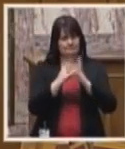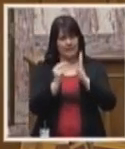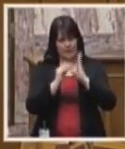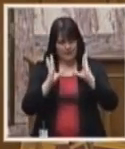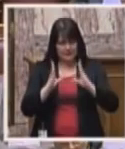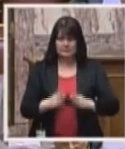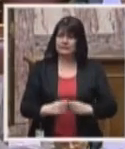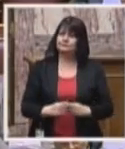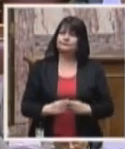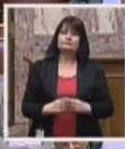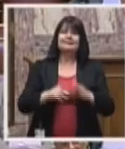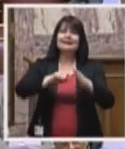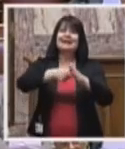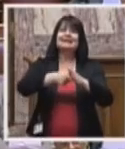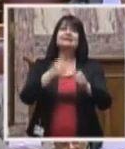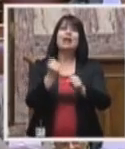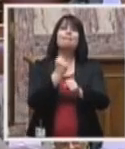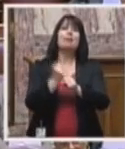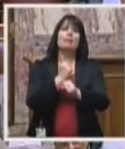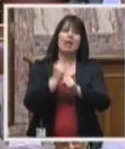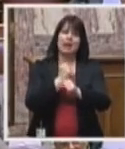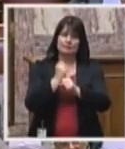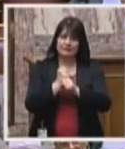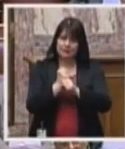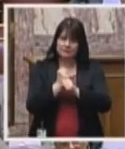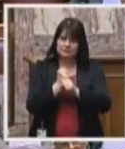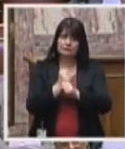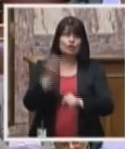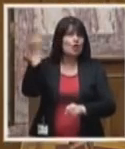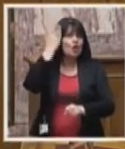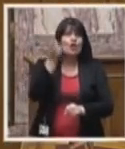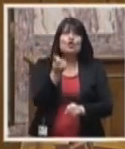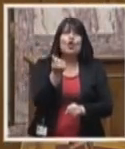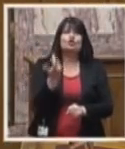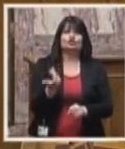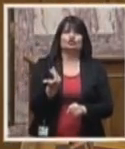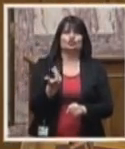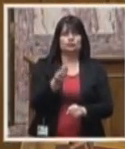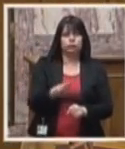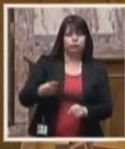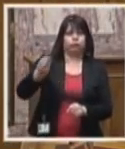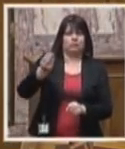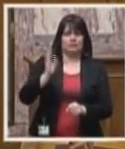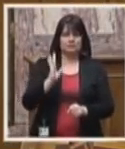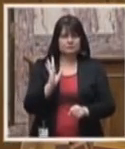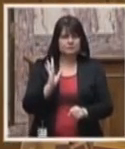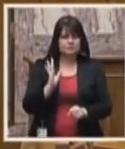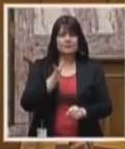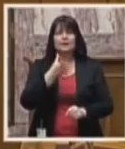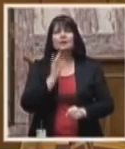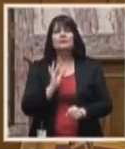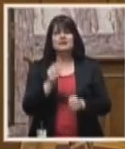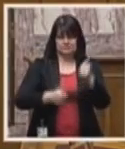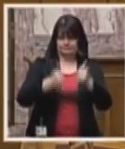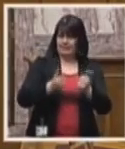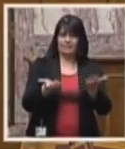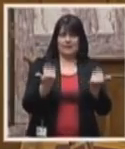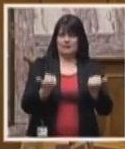με τα κλειστά επαγγέλματα. Και αυτό ανεβάζει το κόστος παραγωγής, ανεβάζει το κόστος και χαμηλώνει την ανταγωνιστικότητά